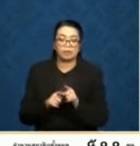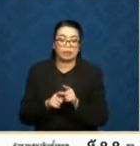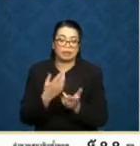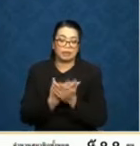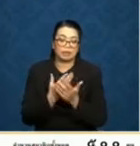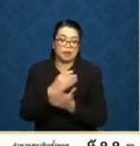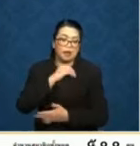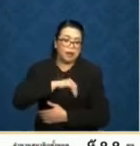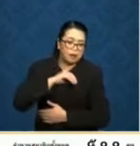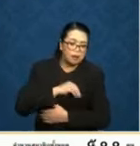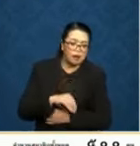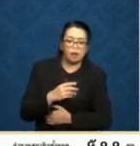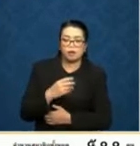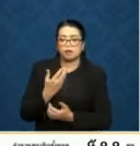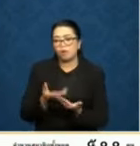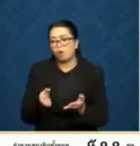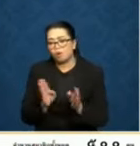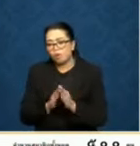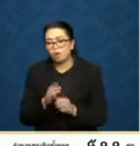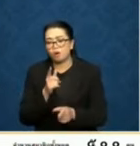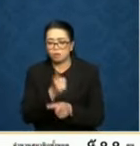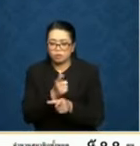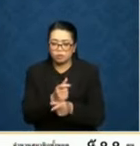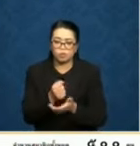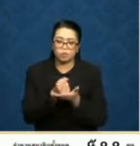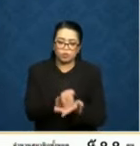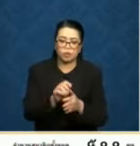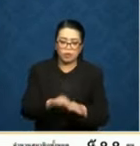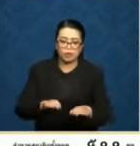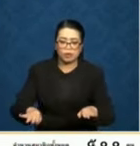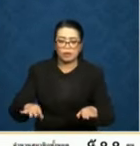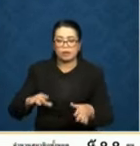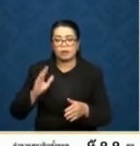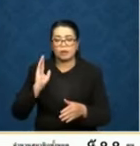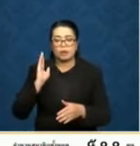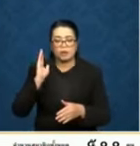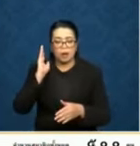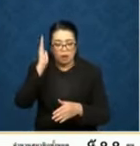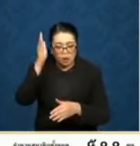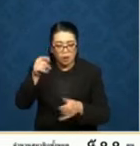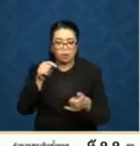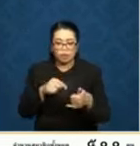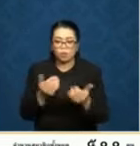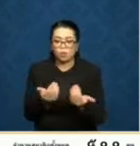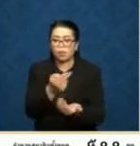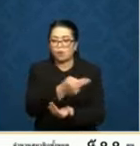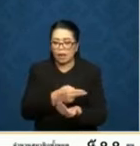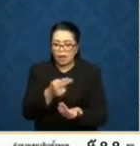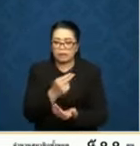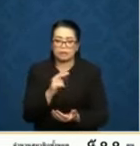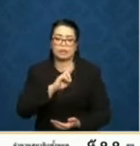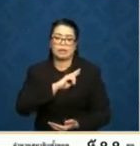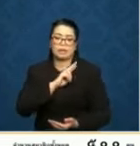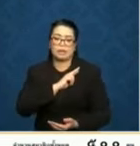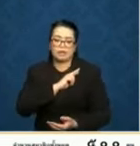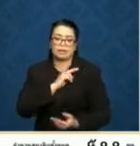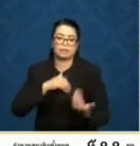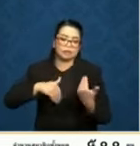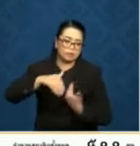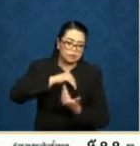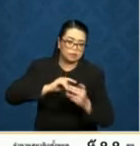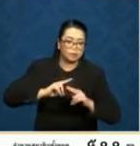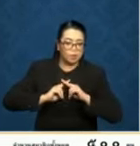ได้ ไปหาเลี้้งปากท้องให้กัเขาทำให้เด็กนก tocียน ทำใหอนาคุฐของชาติ ยืนอยู่บนลำแ่ง ของตัวเองได